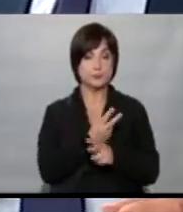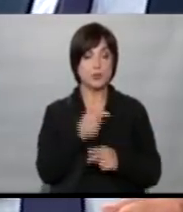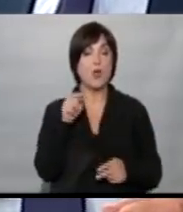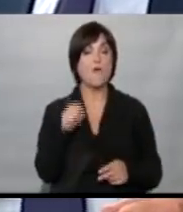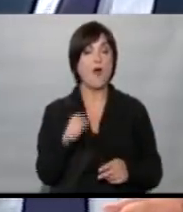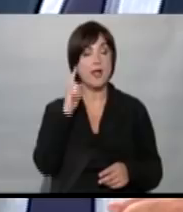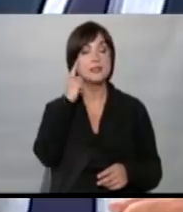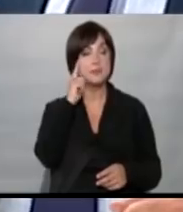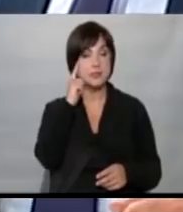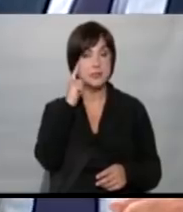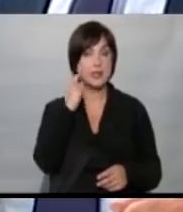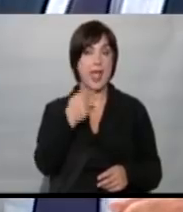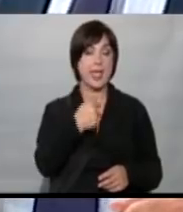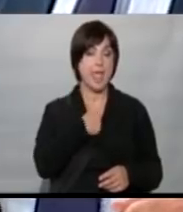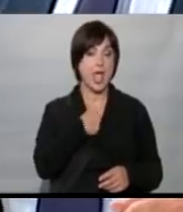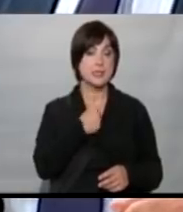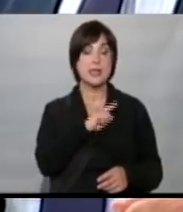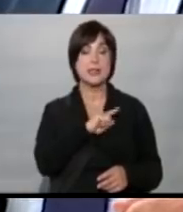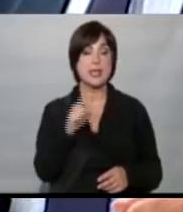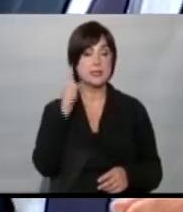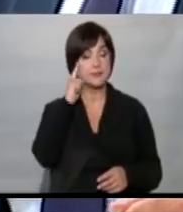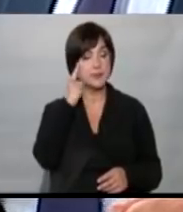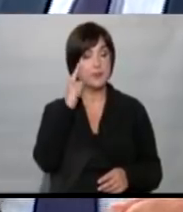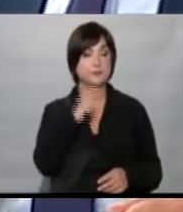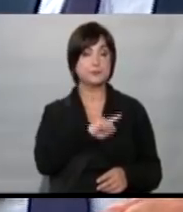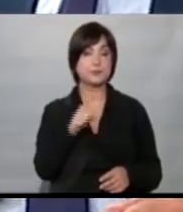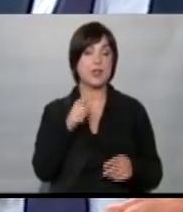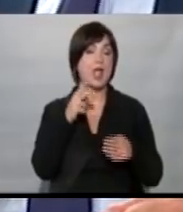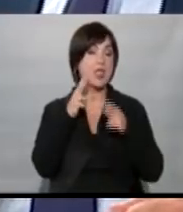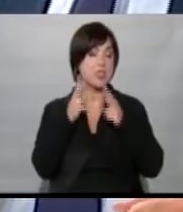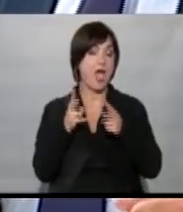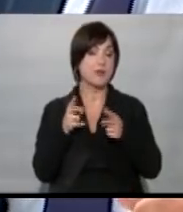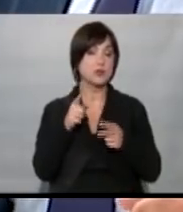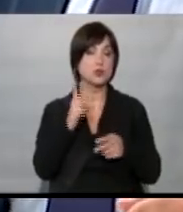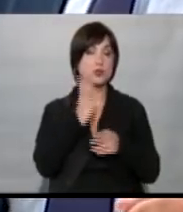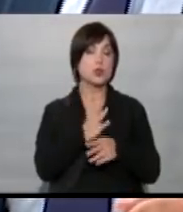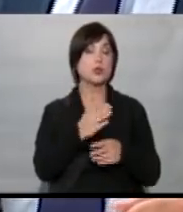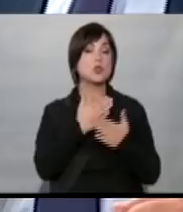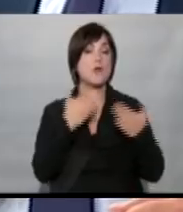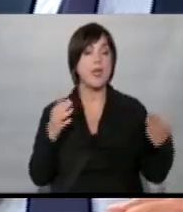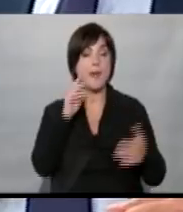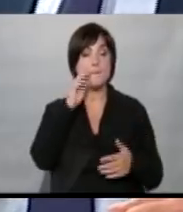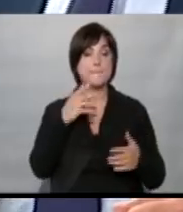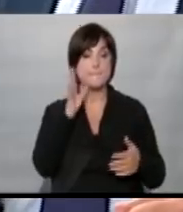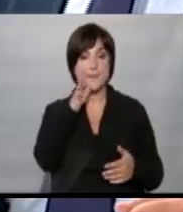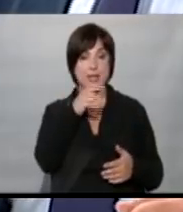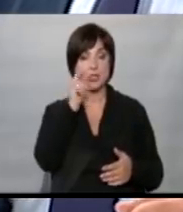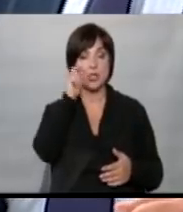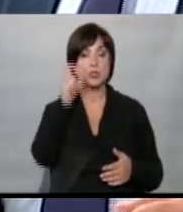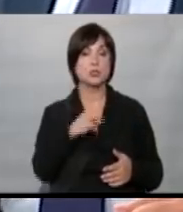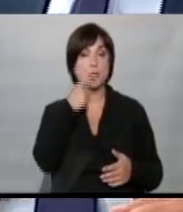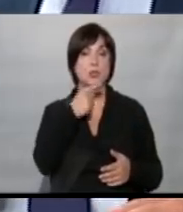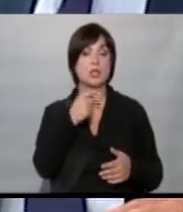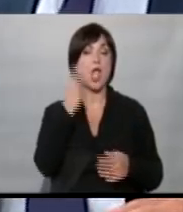таа смисла, јас не сметам дека е никаква навреда тоа што современиот македонски народ се определува